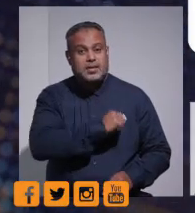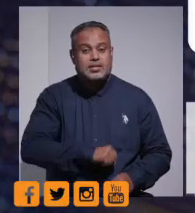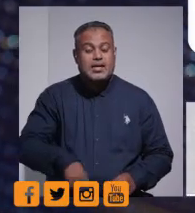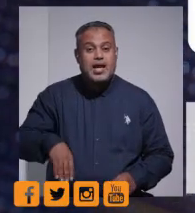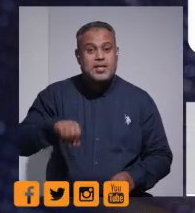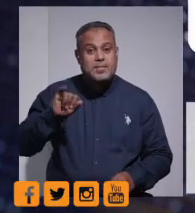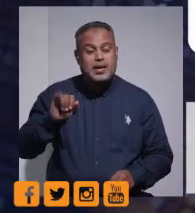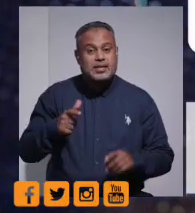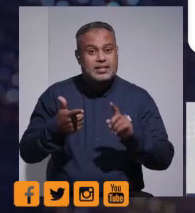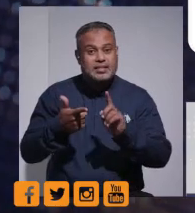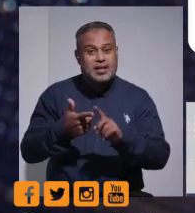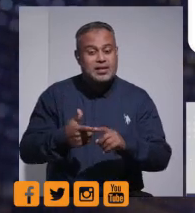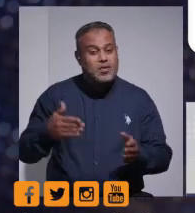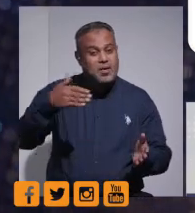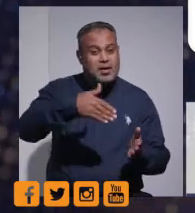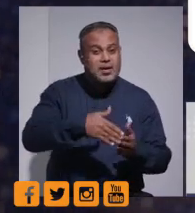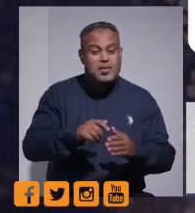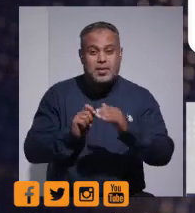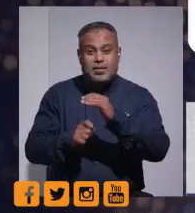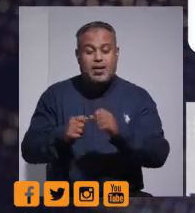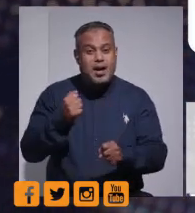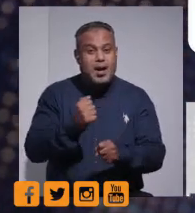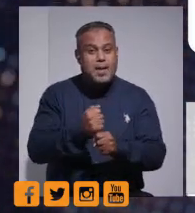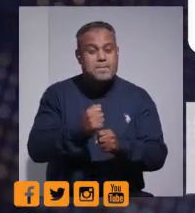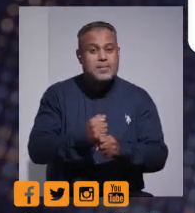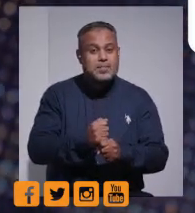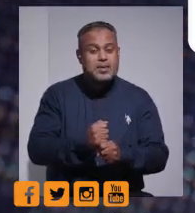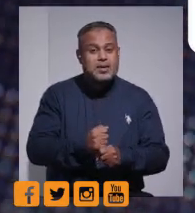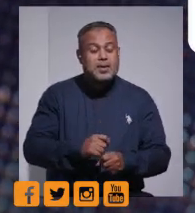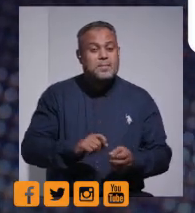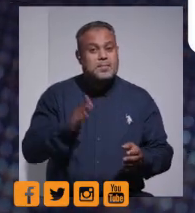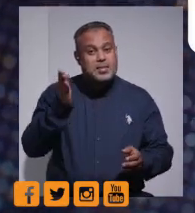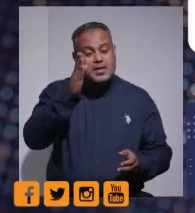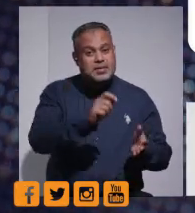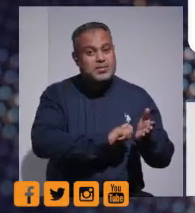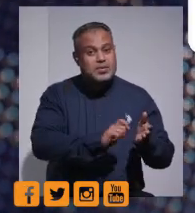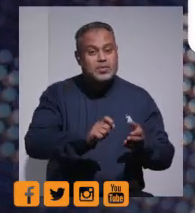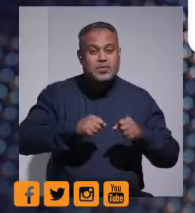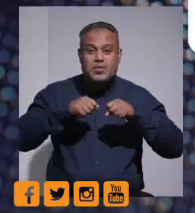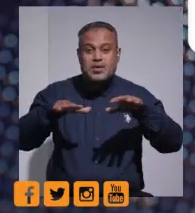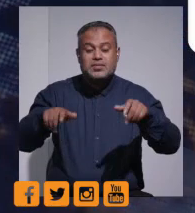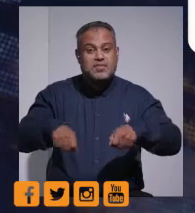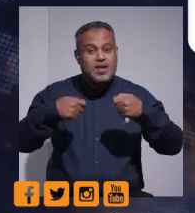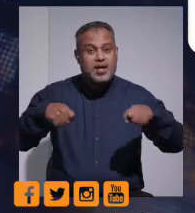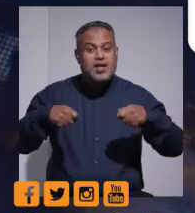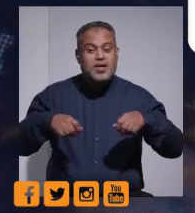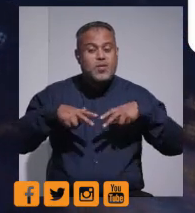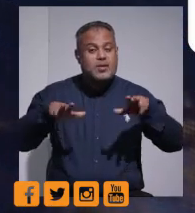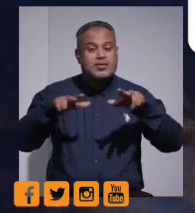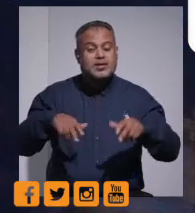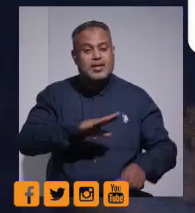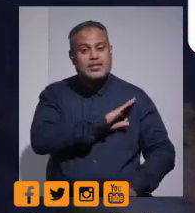والاخيره من هذا القرار العمل به من تاريخ صدوره ونشره في الجريده الرسميه والنشرات العسكريه